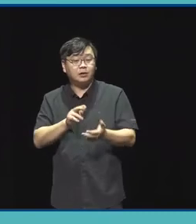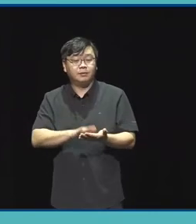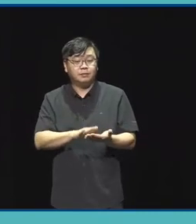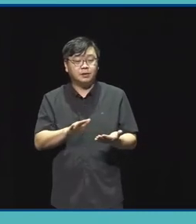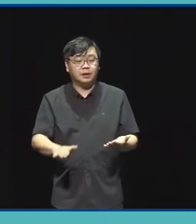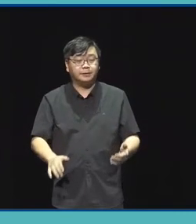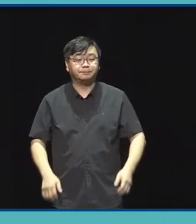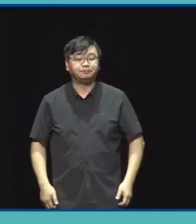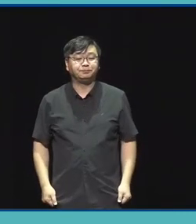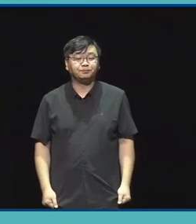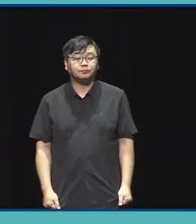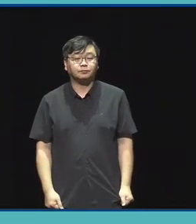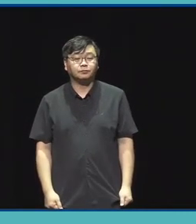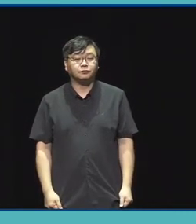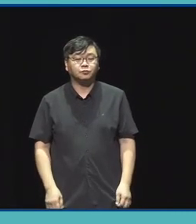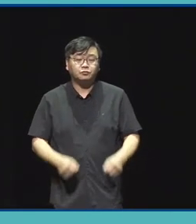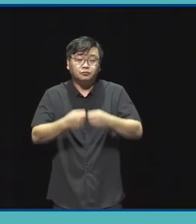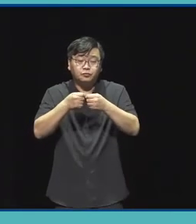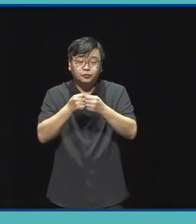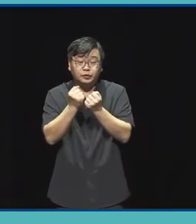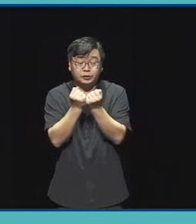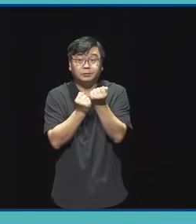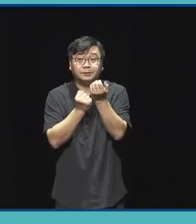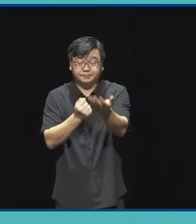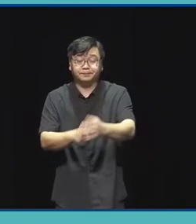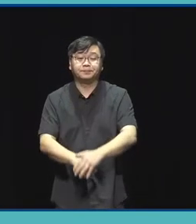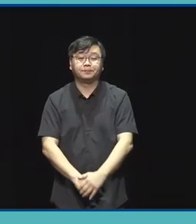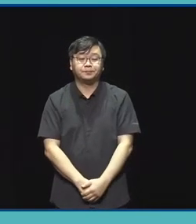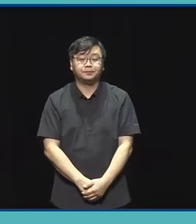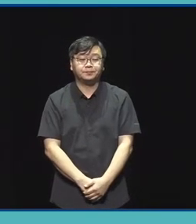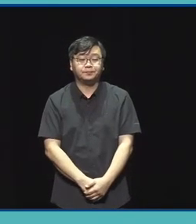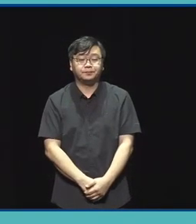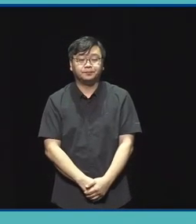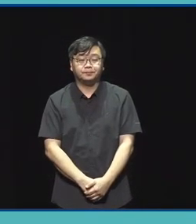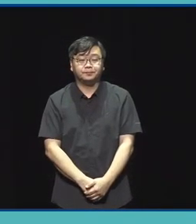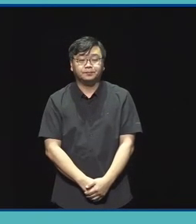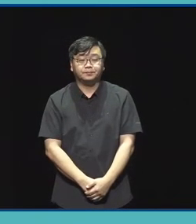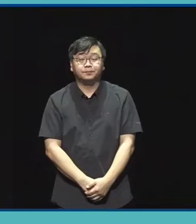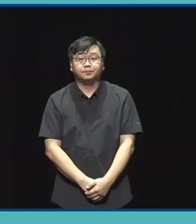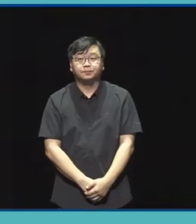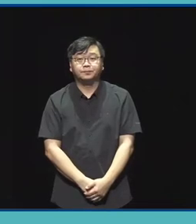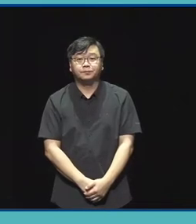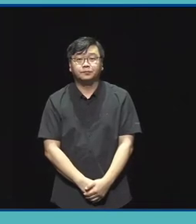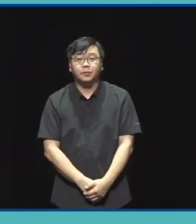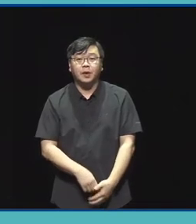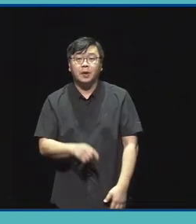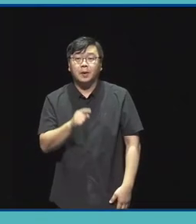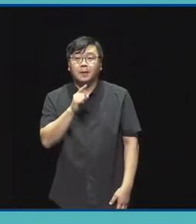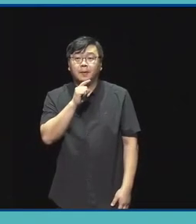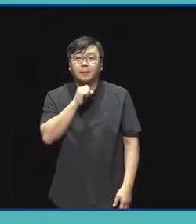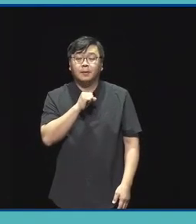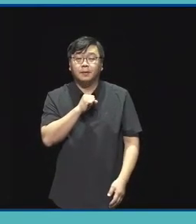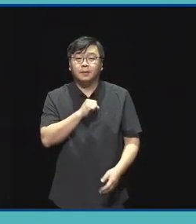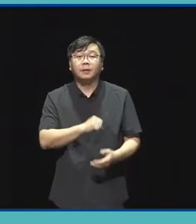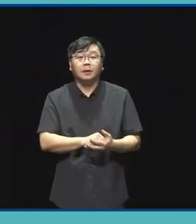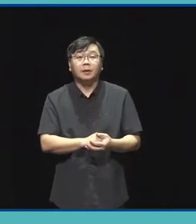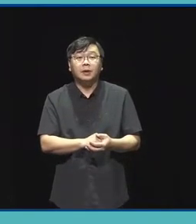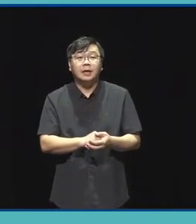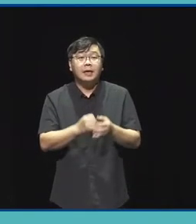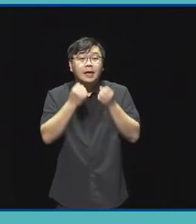되시겠습니다 조금 더 구체적으로 말씀드리겠습니다 그 말씀드린 그